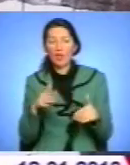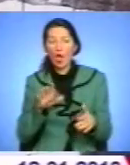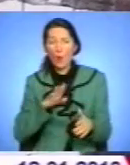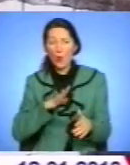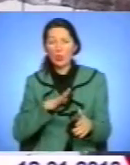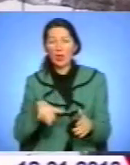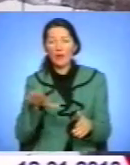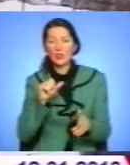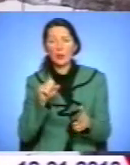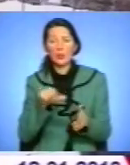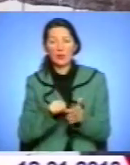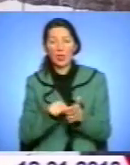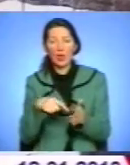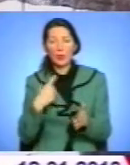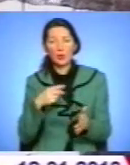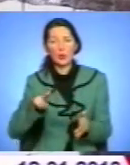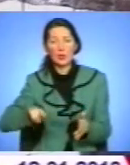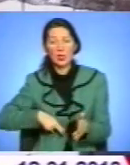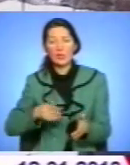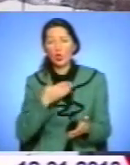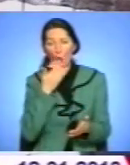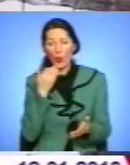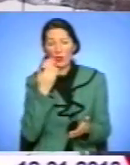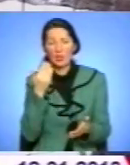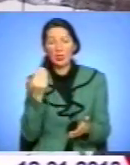усі представники обласної адміністрації доповідали на них,